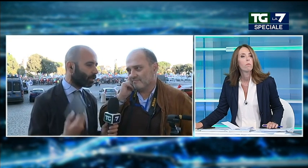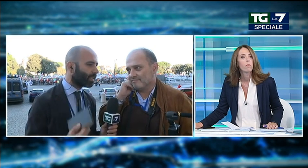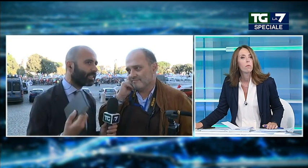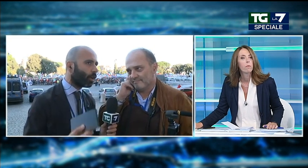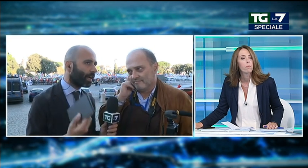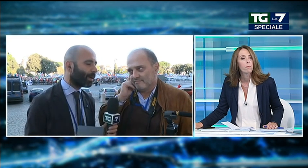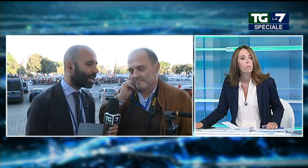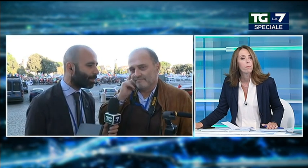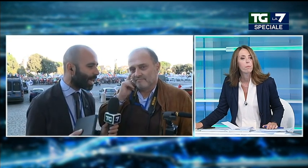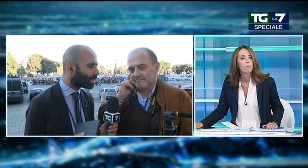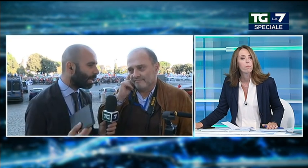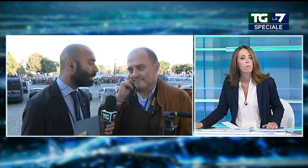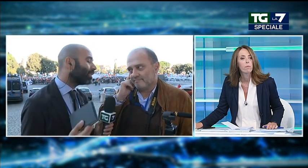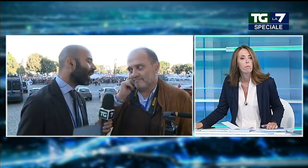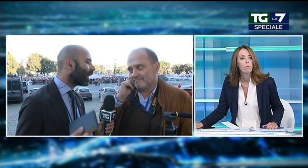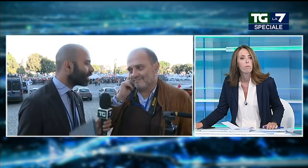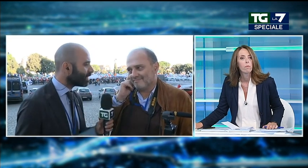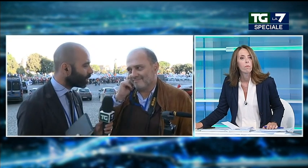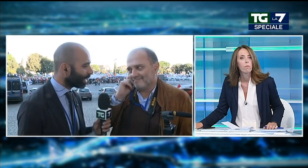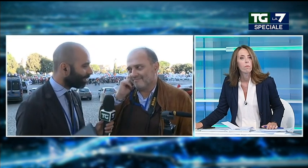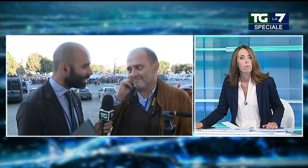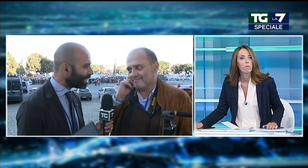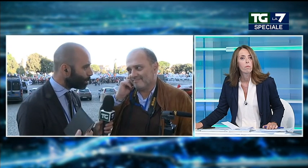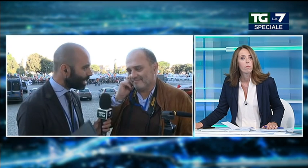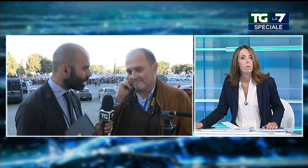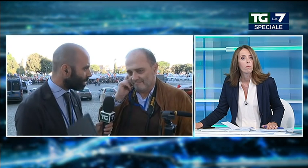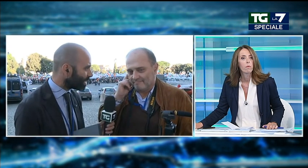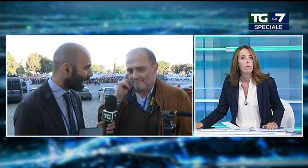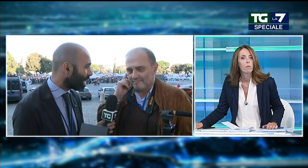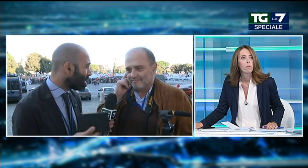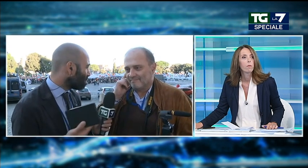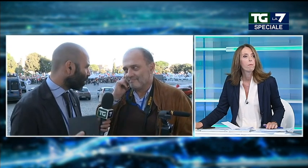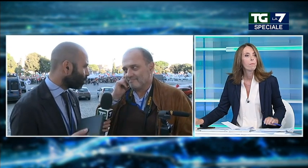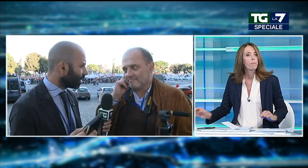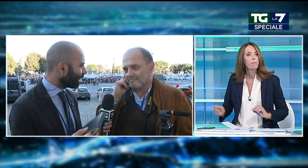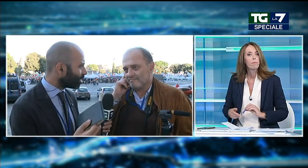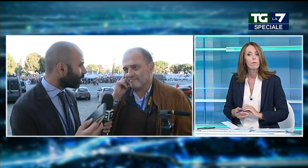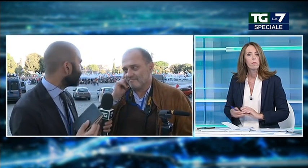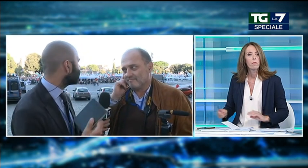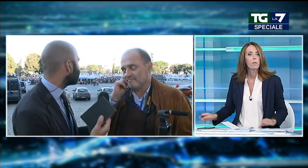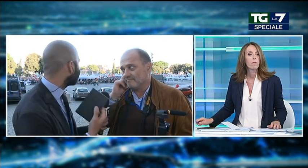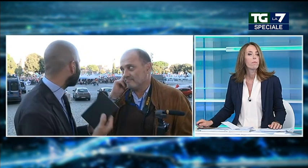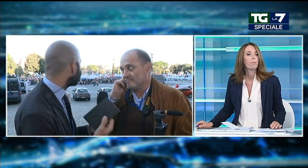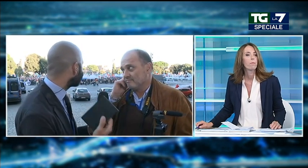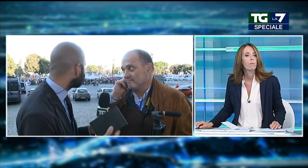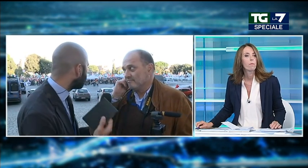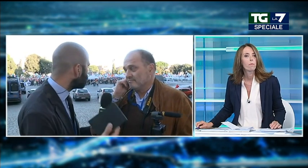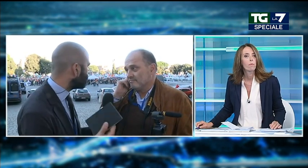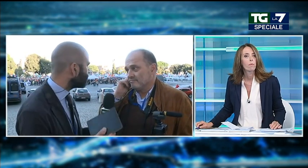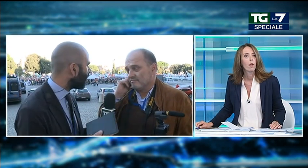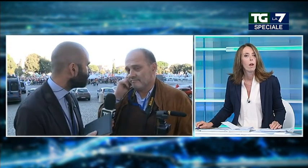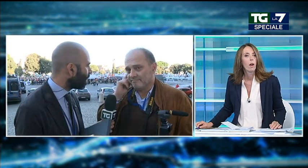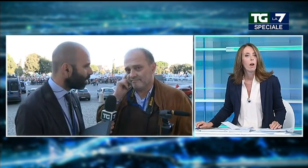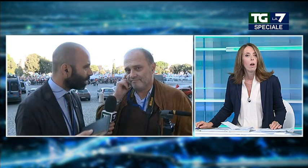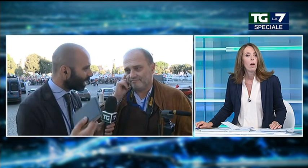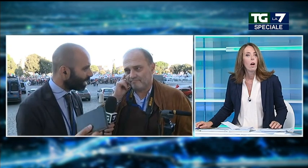fatto che erano stati loro a chiamare la piazza, dall'altra si cercava di minimizzare, però credo che insomma anche la Piazza